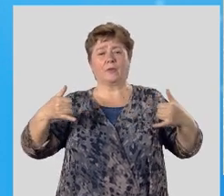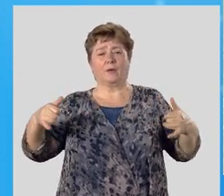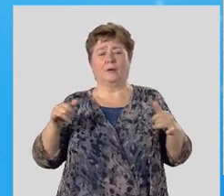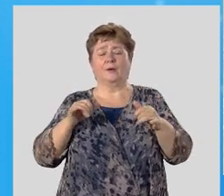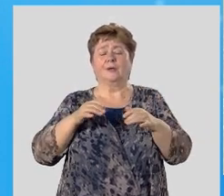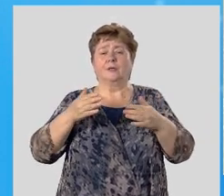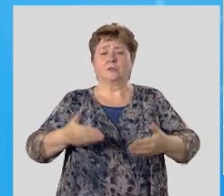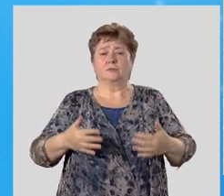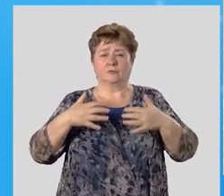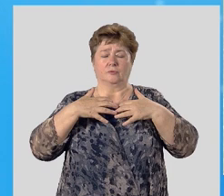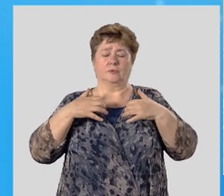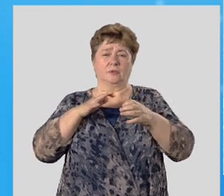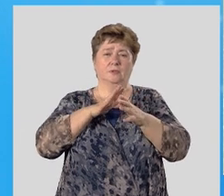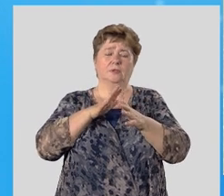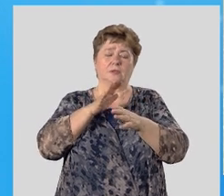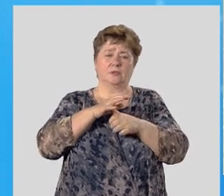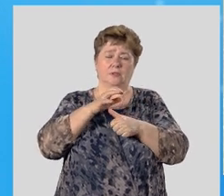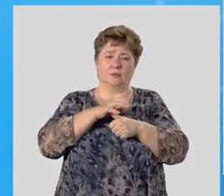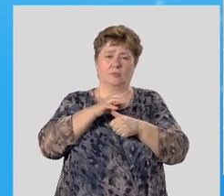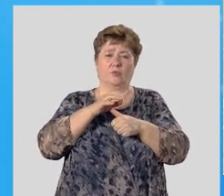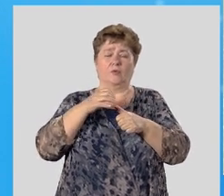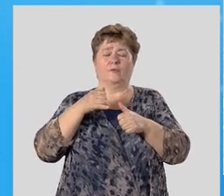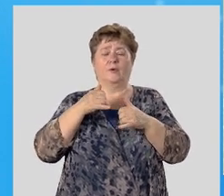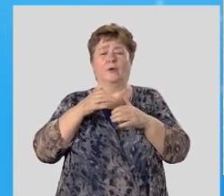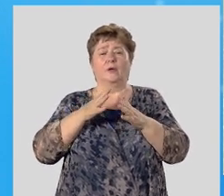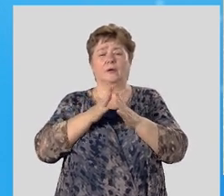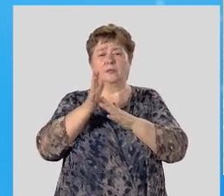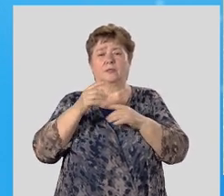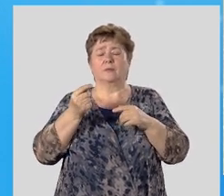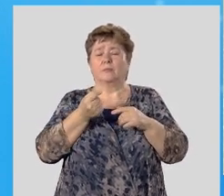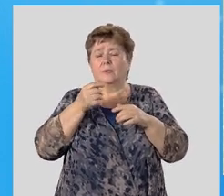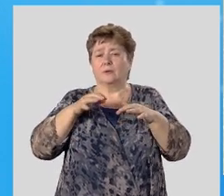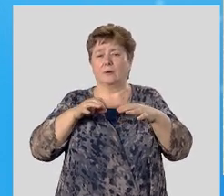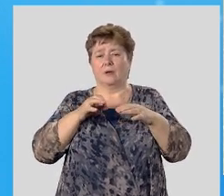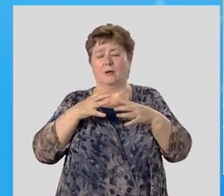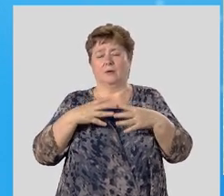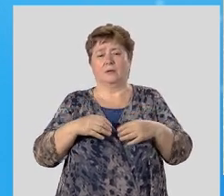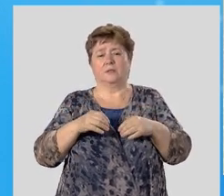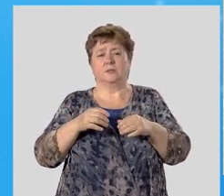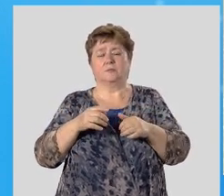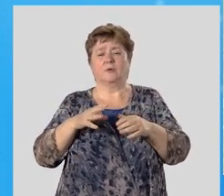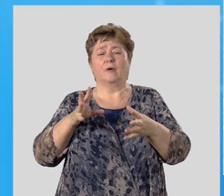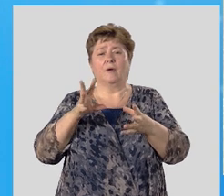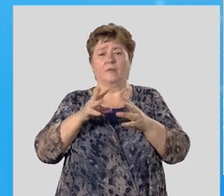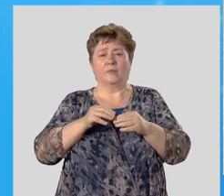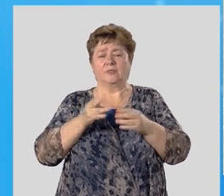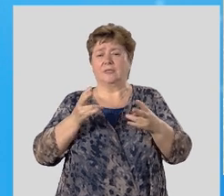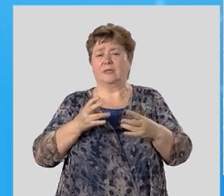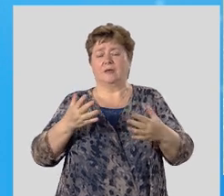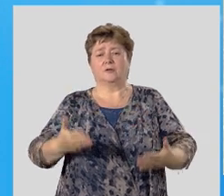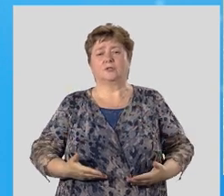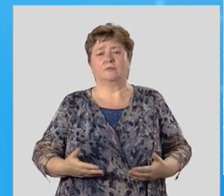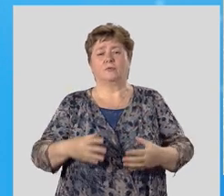растений, животных, грибов и микроорганизмов вместе с условиями неживой